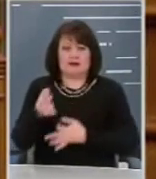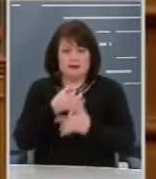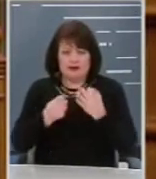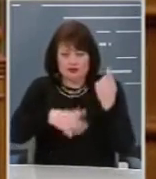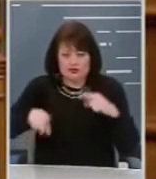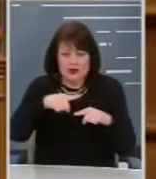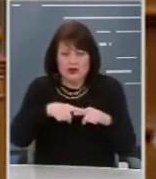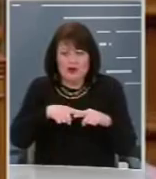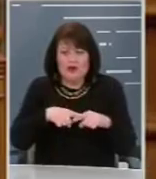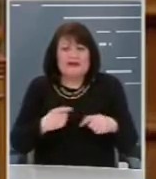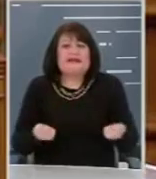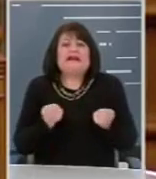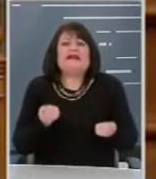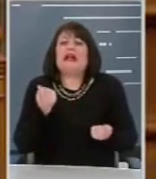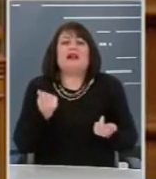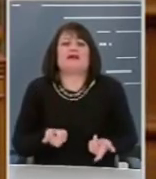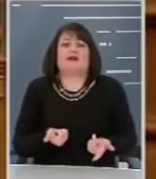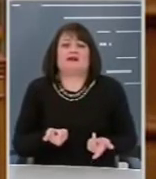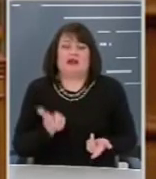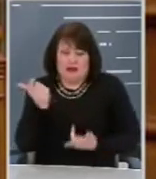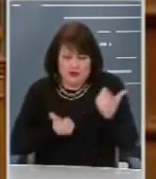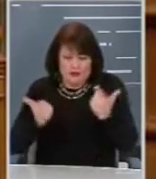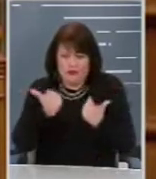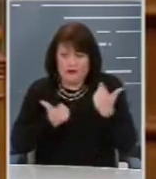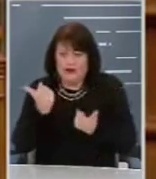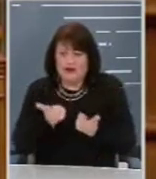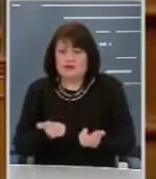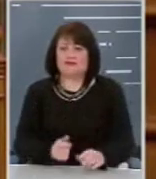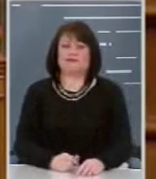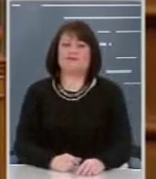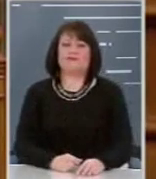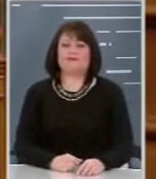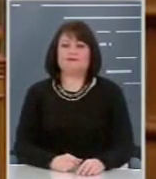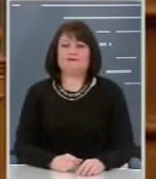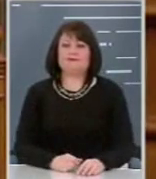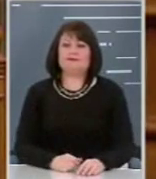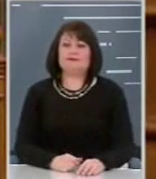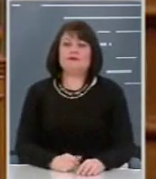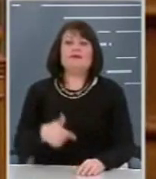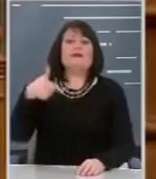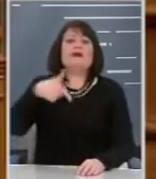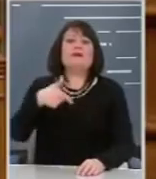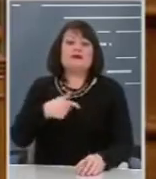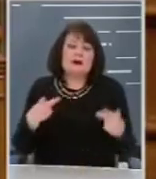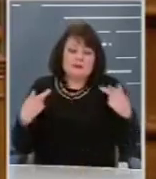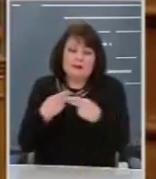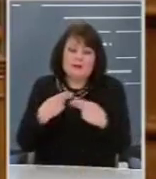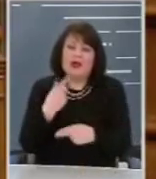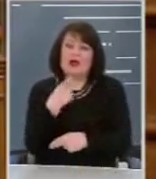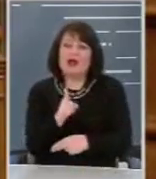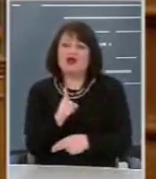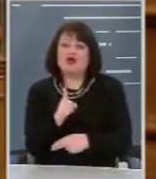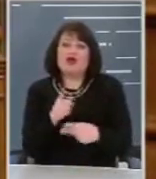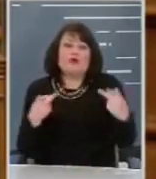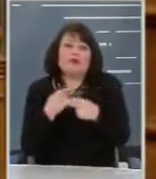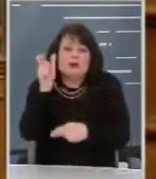ελληνικό λαό. Τι τα κάνατε τόσα λεφτά? Δεν ξέρω αν η κυρία Γεννηματά έκανε και κούρεμα ήδη και λέει δεν 200 αλλά 100. Αλλά